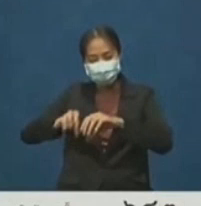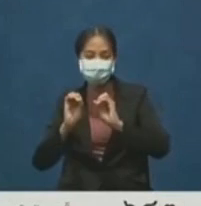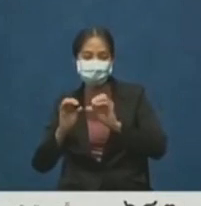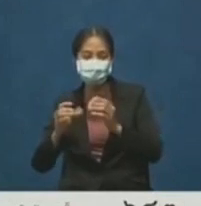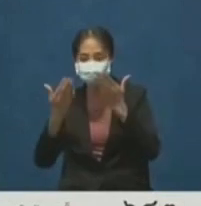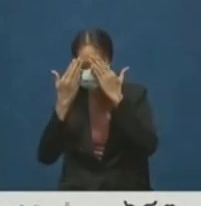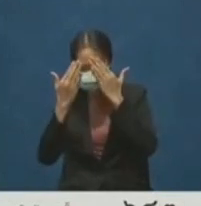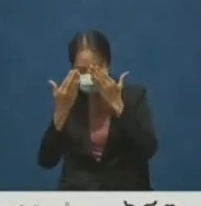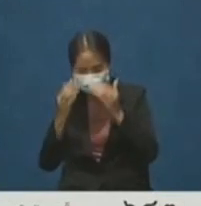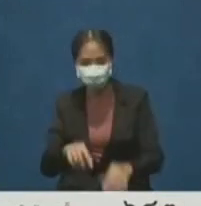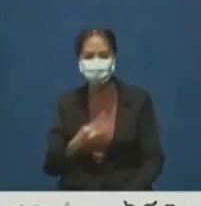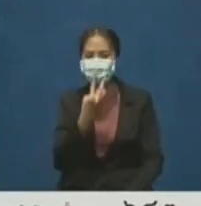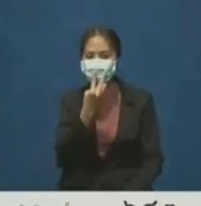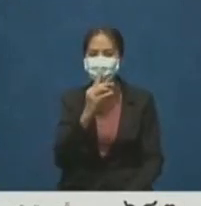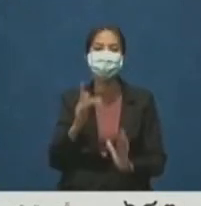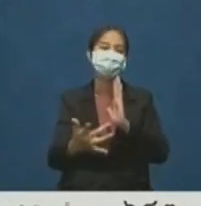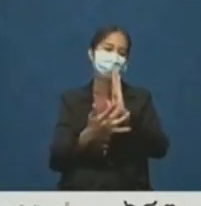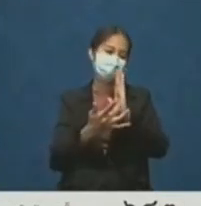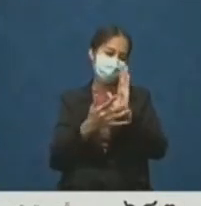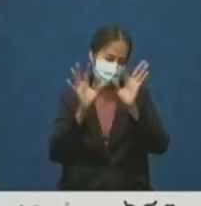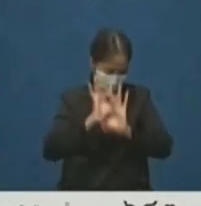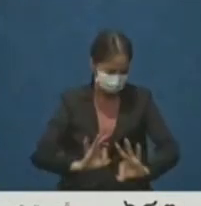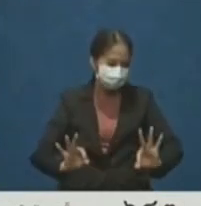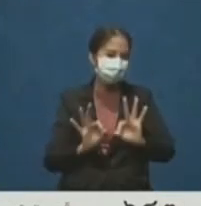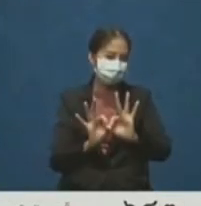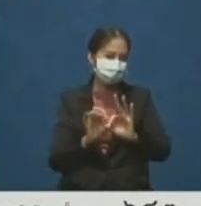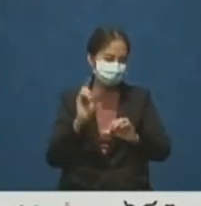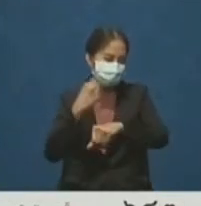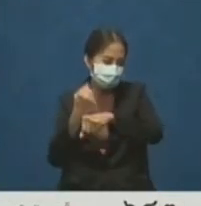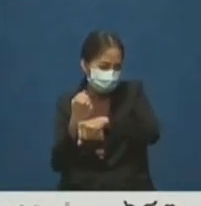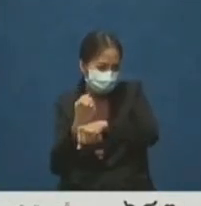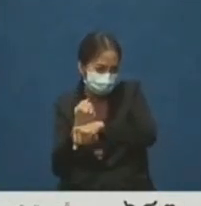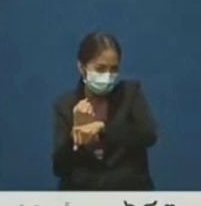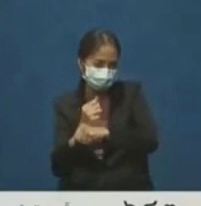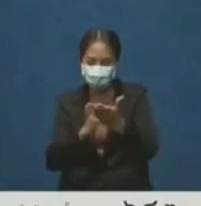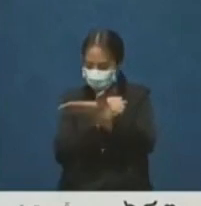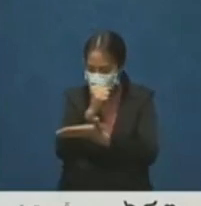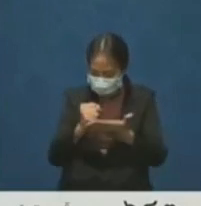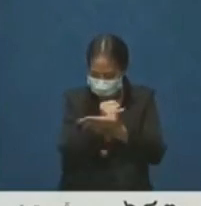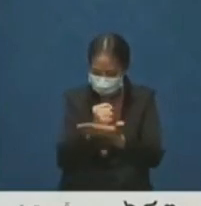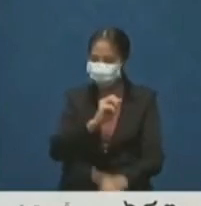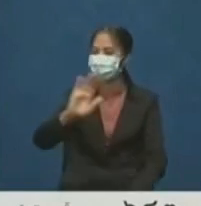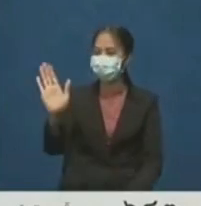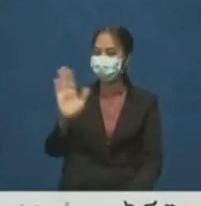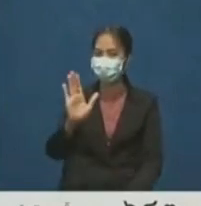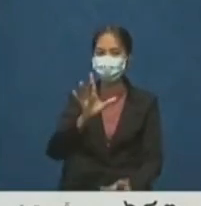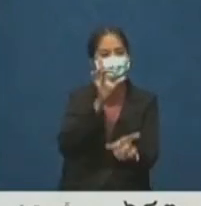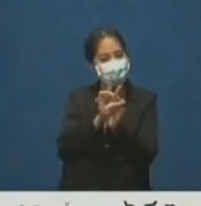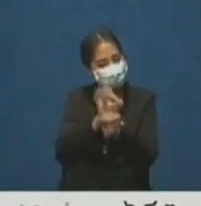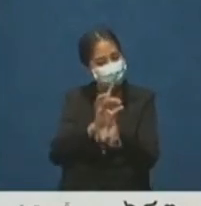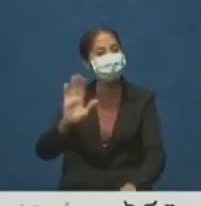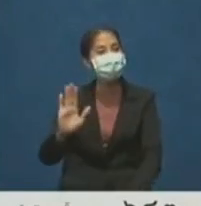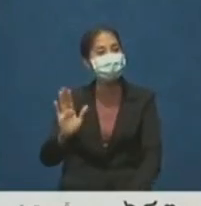าเนี่ยอิสลามก็ให้ความสำคัญเทคโนโลยีอิสลามก็ให้ความสำคัญ การไม่มียาเสพติดไม่มีแอลกอฮ